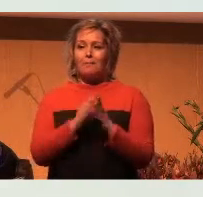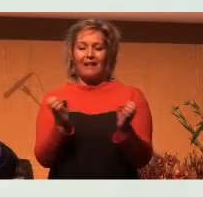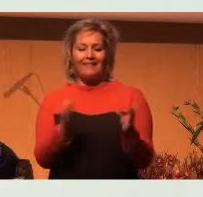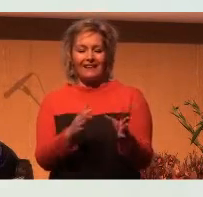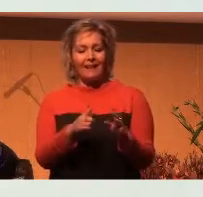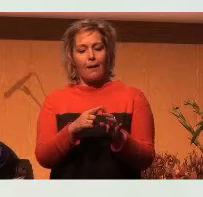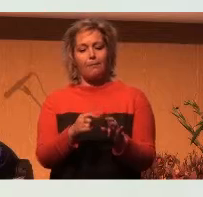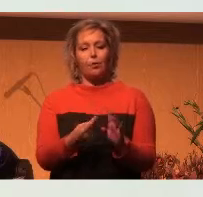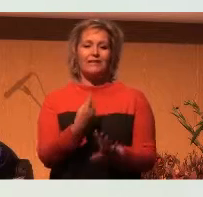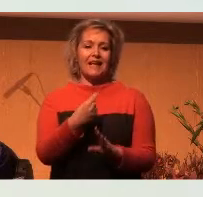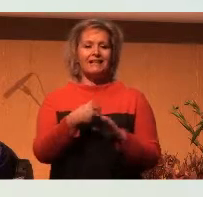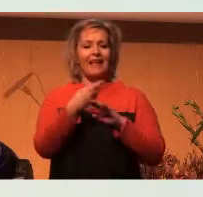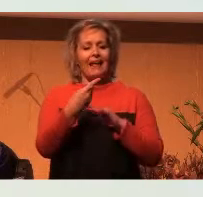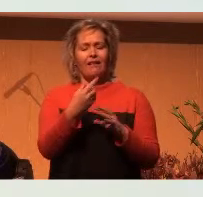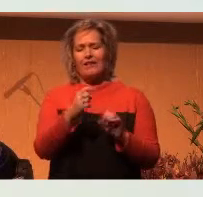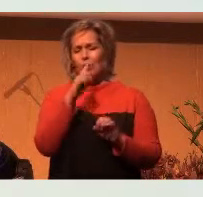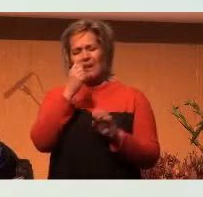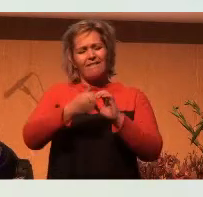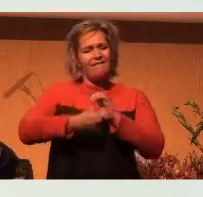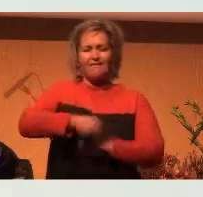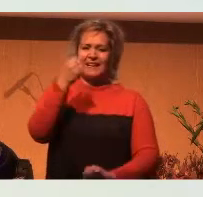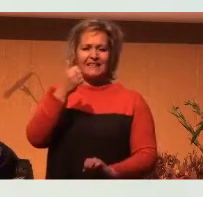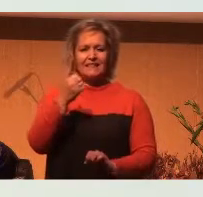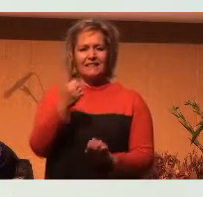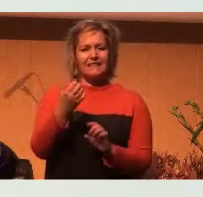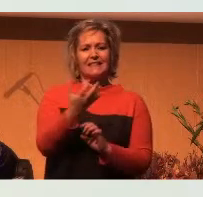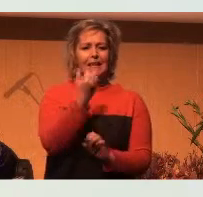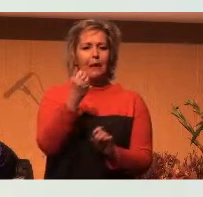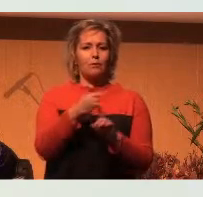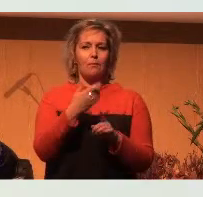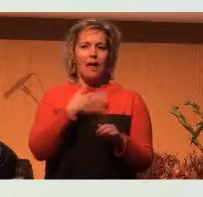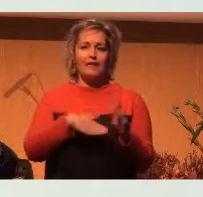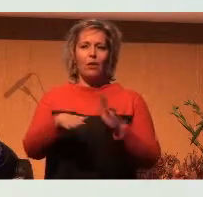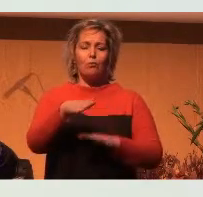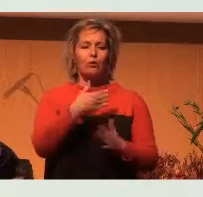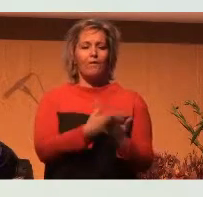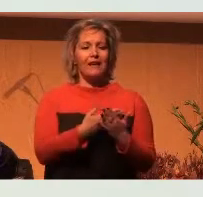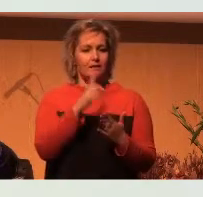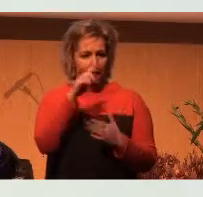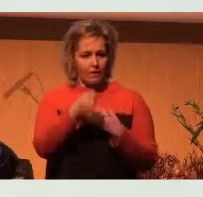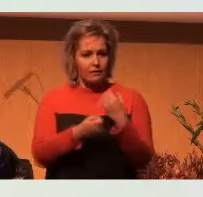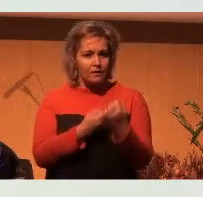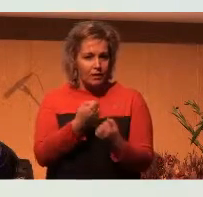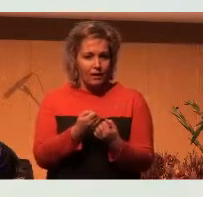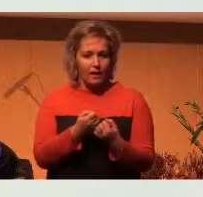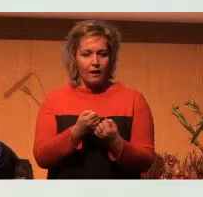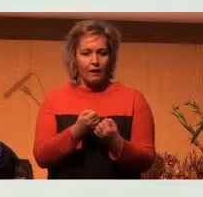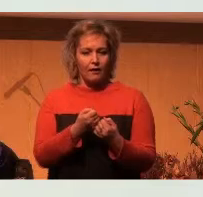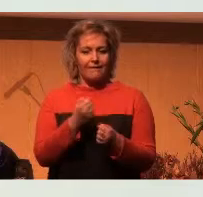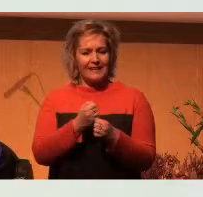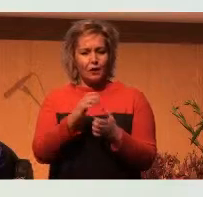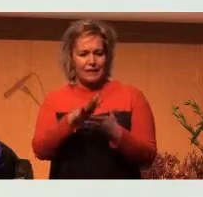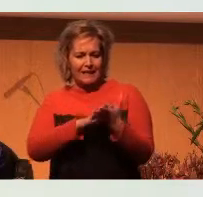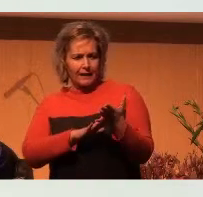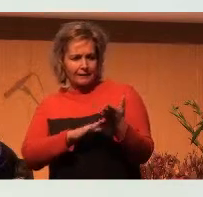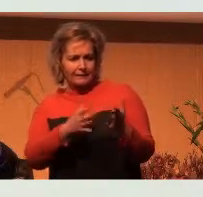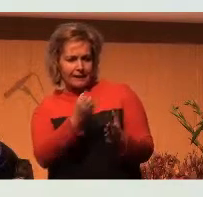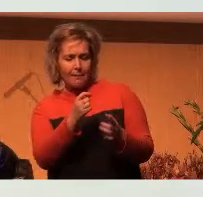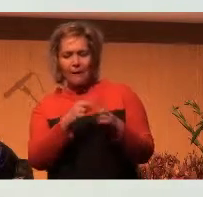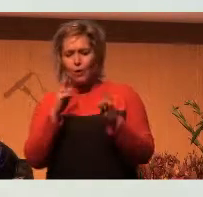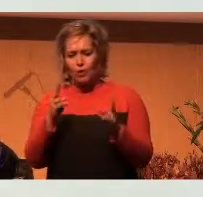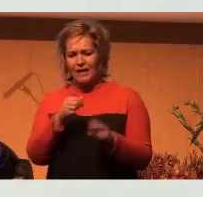Brukermedvirkning potensielt et av de aller viktigste grepene som helse- og omsorgstjenesten kan ta. Det et viktig strategisk grep, men det også